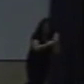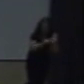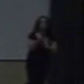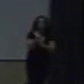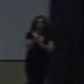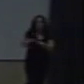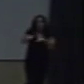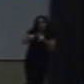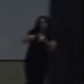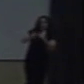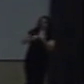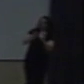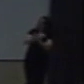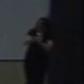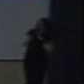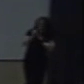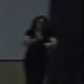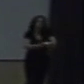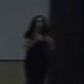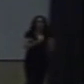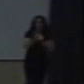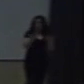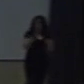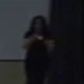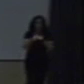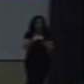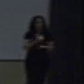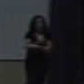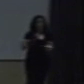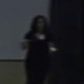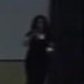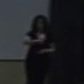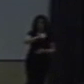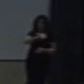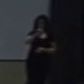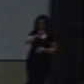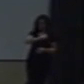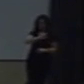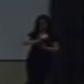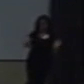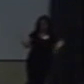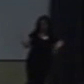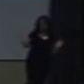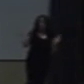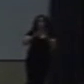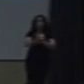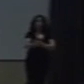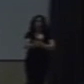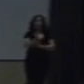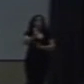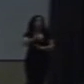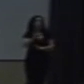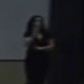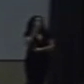a vegades ja diuen que quan hi ha... tu coneixes algú per l'internet, te pot enganyar, perquè igual te diu que és un home i és